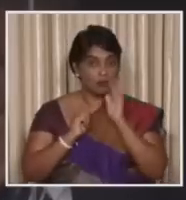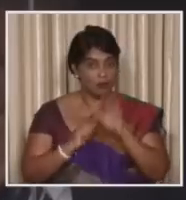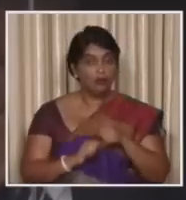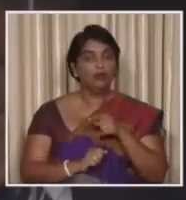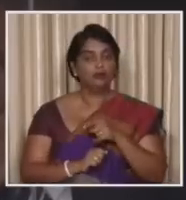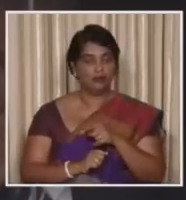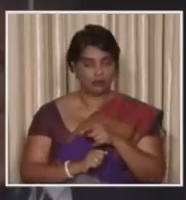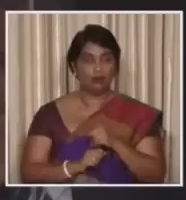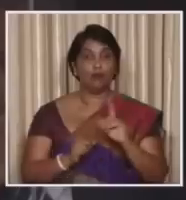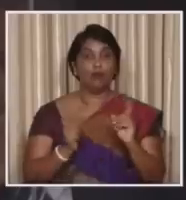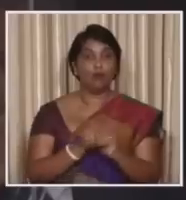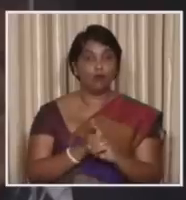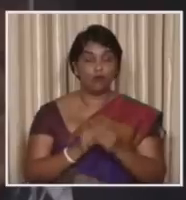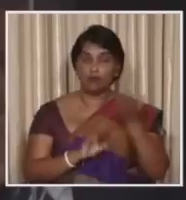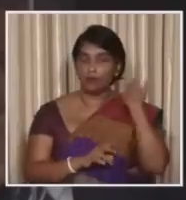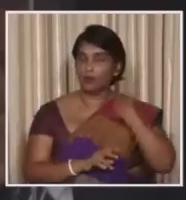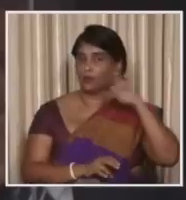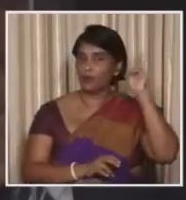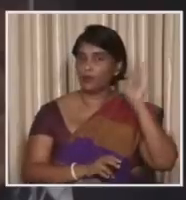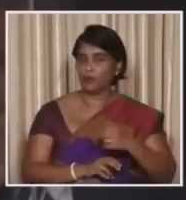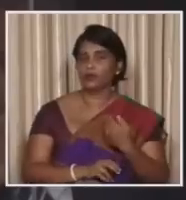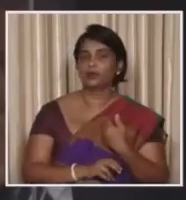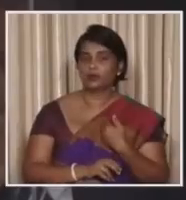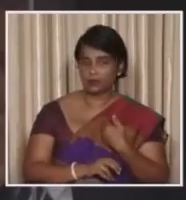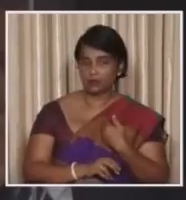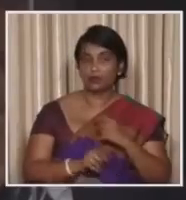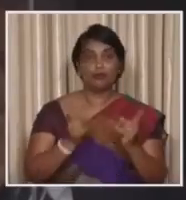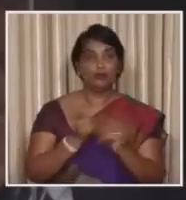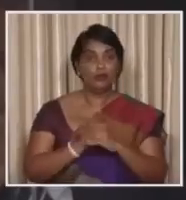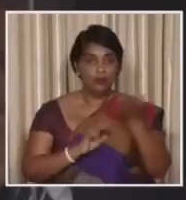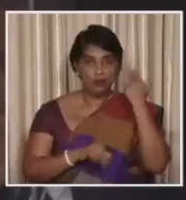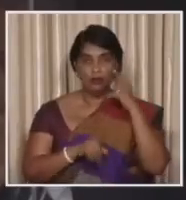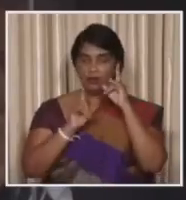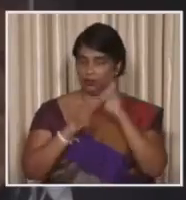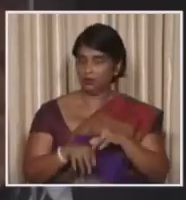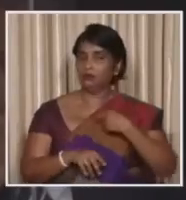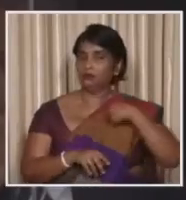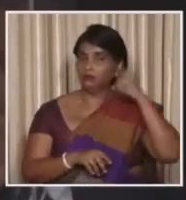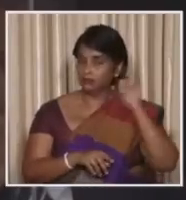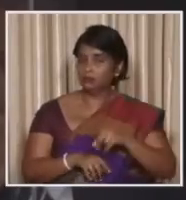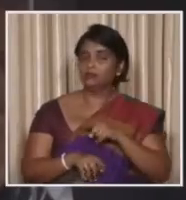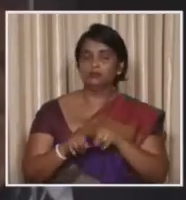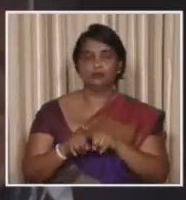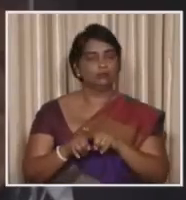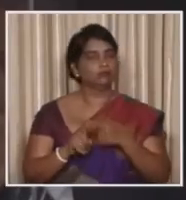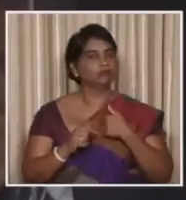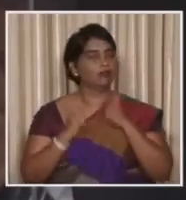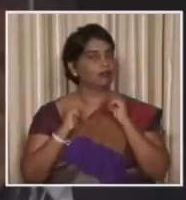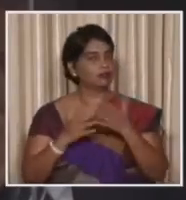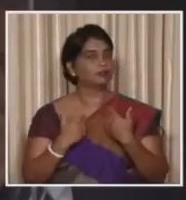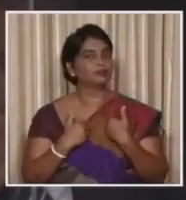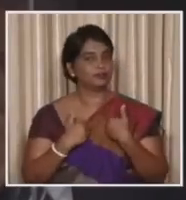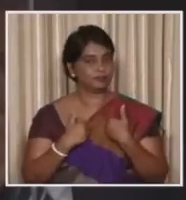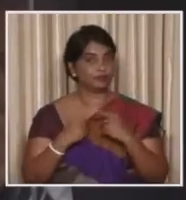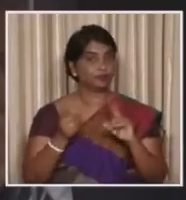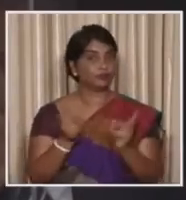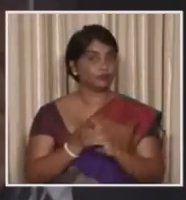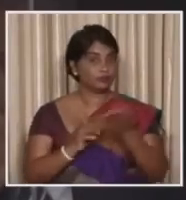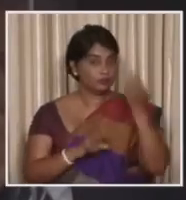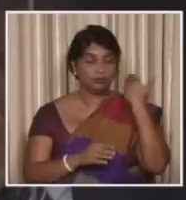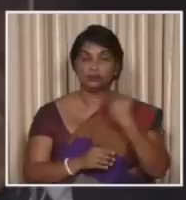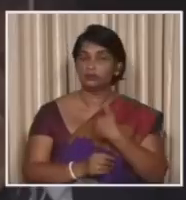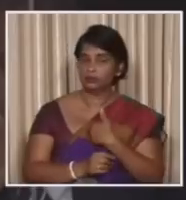තමයි යුද්ධේ කාලේ අපි ජයග්‍රහණය කරේ. යුද්ධේ කාලේ අපි මේවා කරා. ඒ වනිසා ජයග්‍රහණය කරා. යුද්ධේ කාලේ